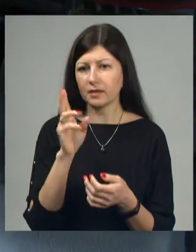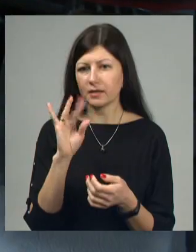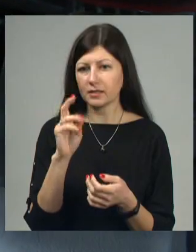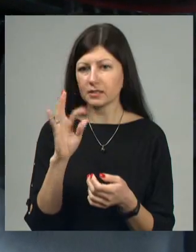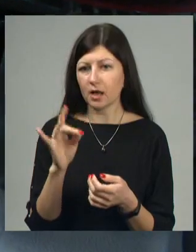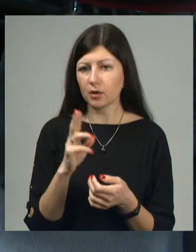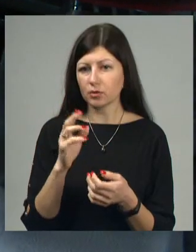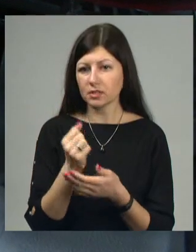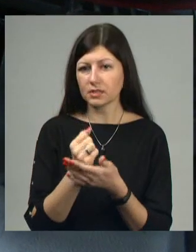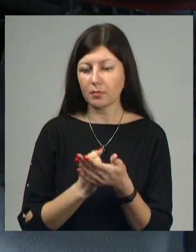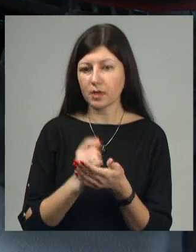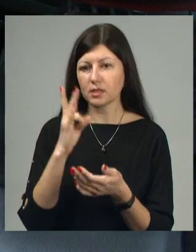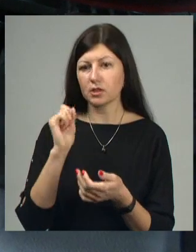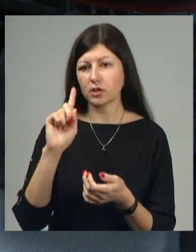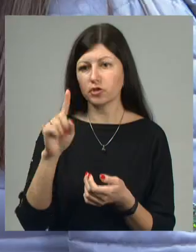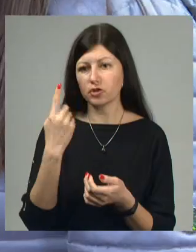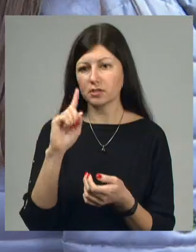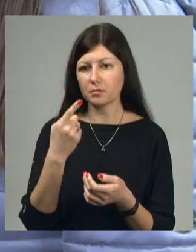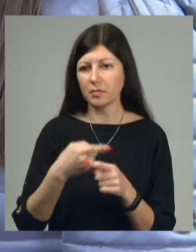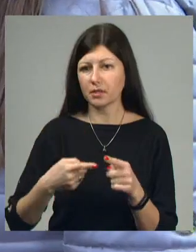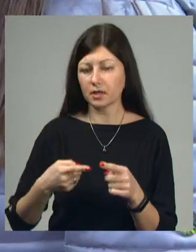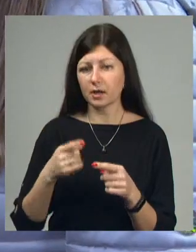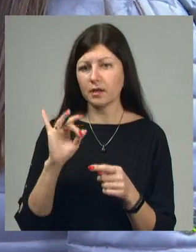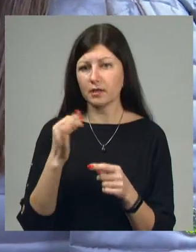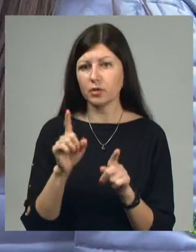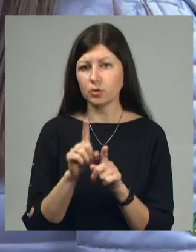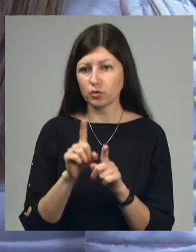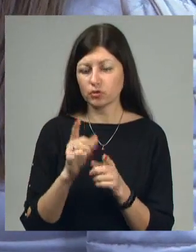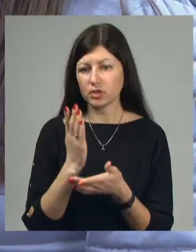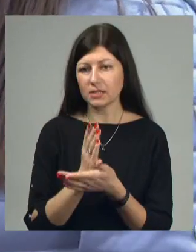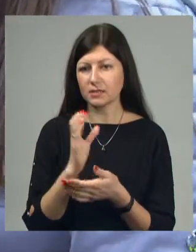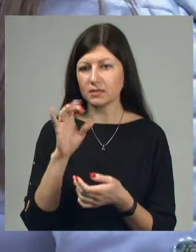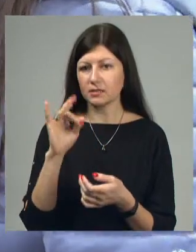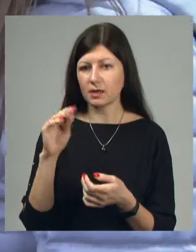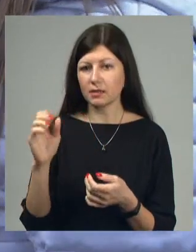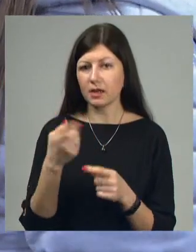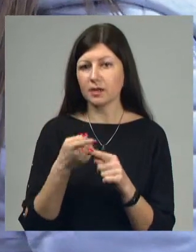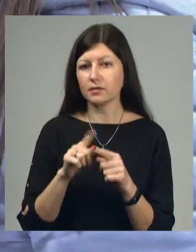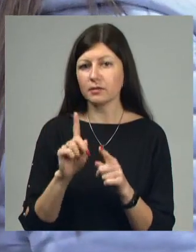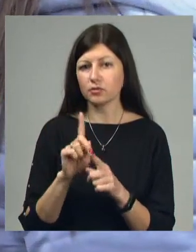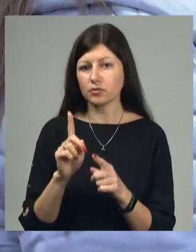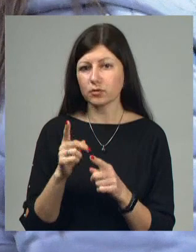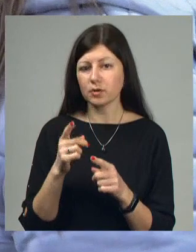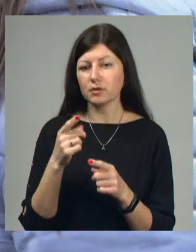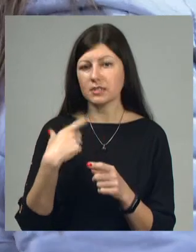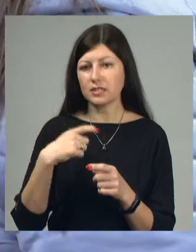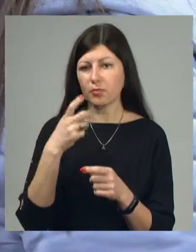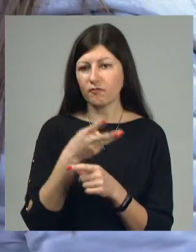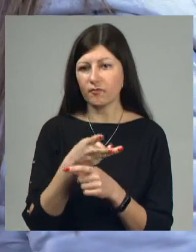сколько? Час-полтора. И у нас есть так называемая многофункциональная система страта, система позиционирования. То есть, беря с собой